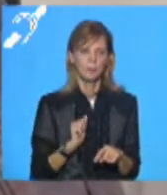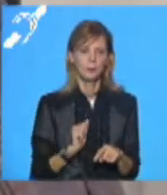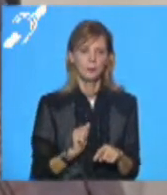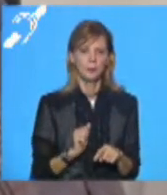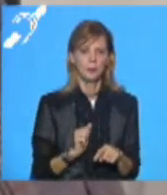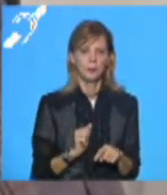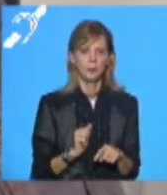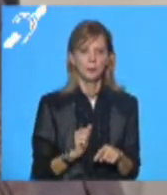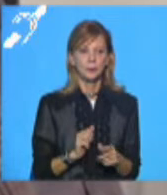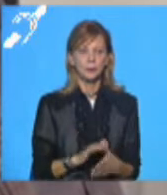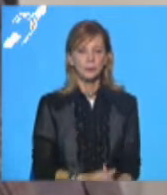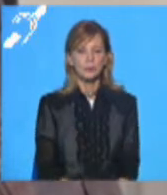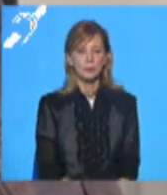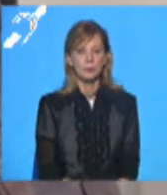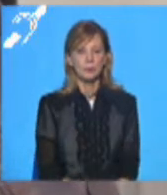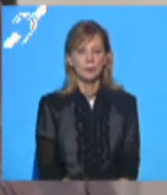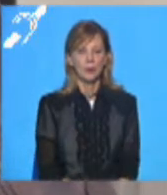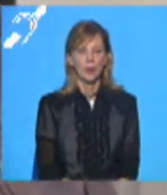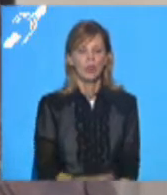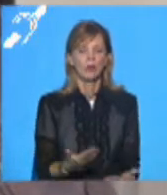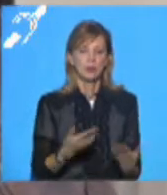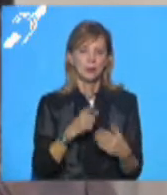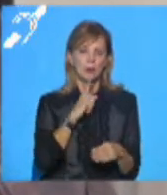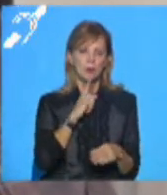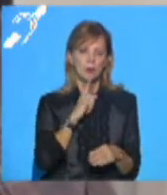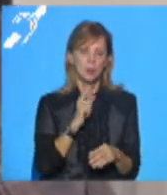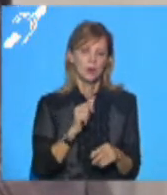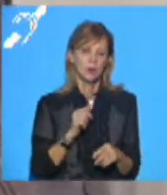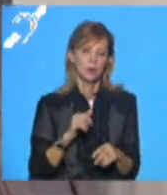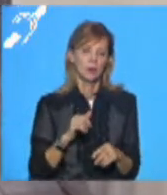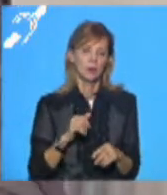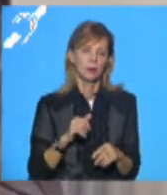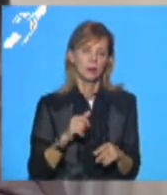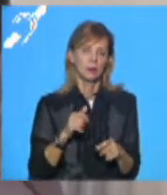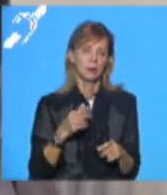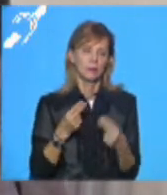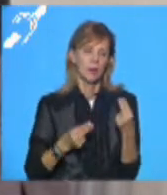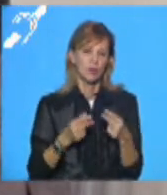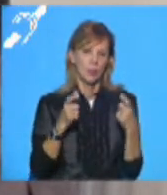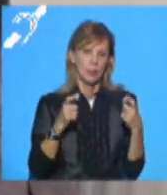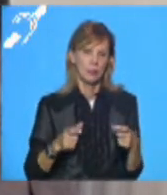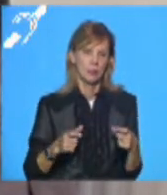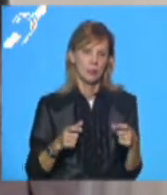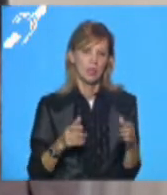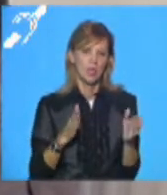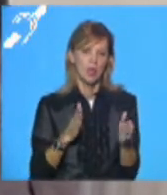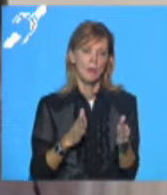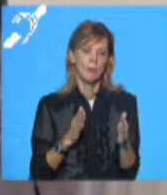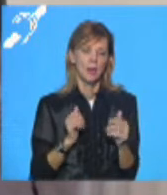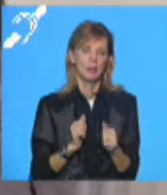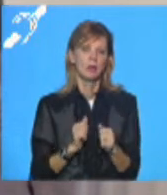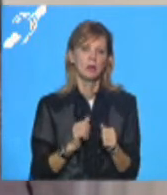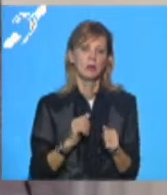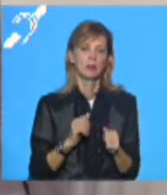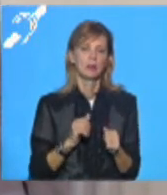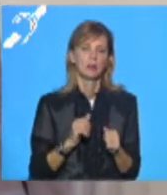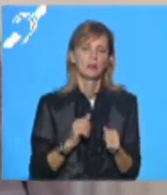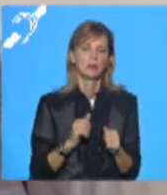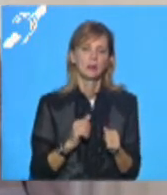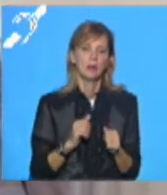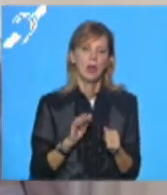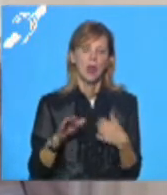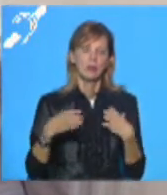autori din lume în momentul ăsta, un spectacol care se va desfășura în sala mică, în sala Liviu Ciuleși, pentru că am spus Liviu